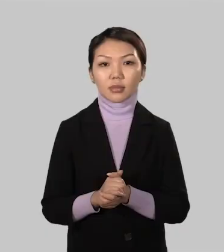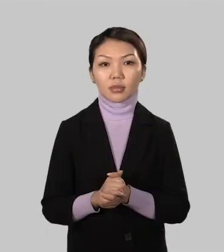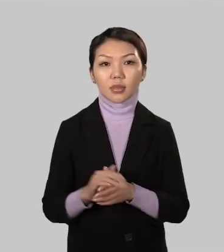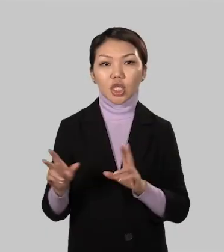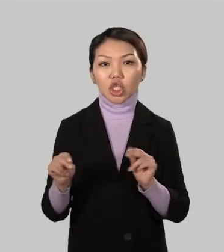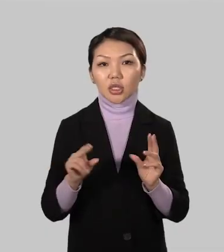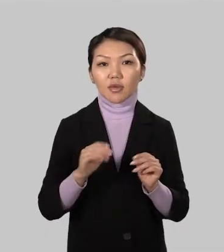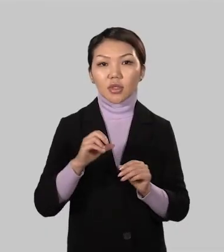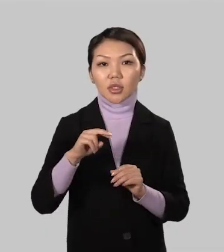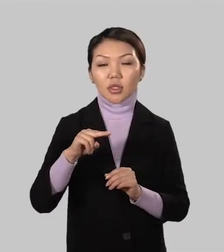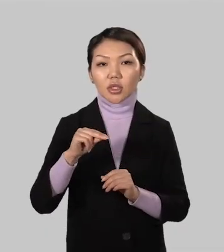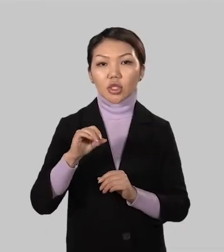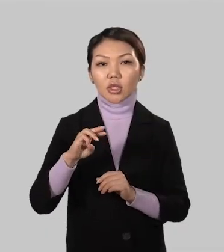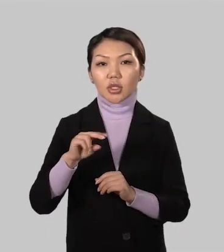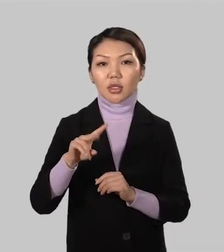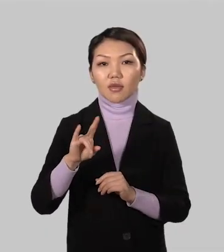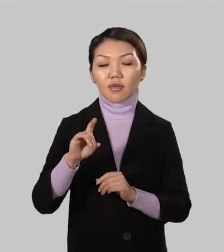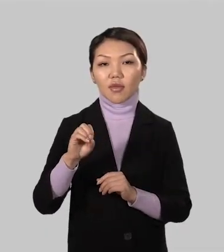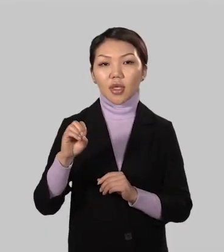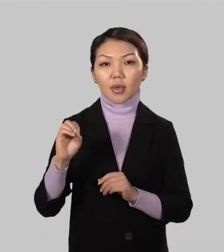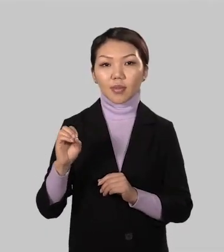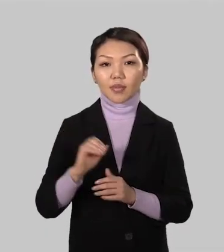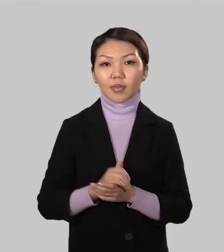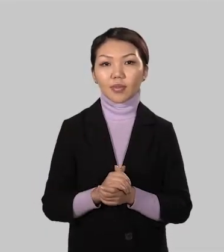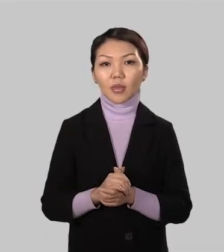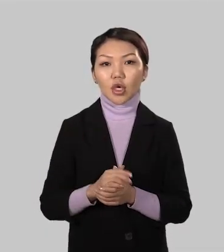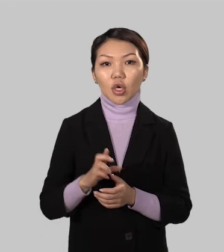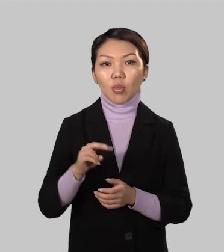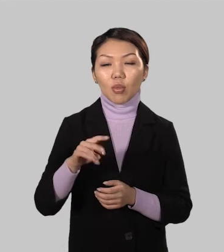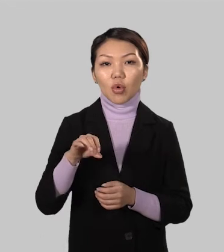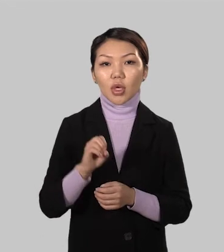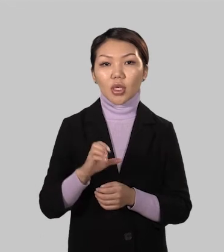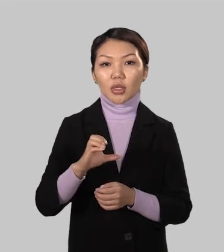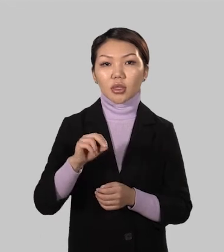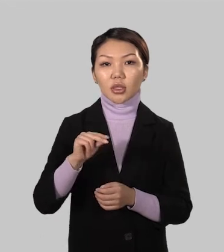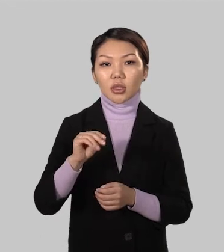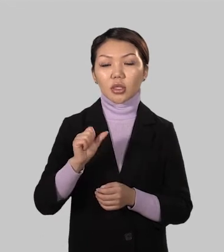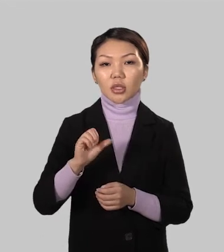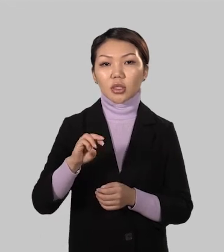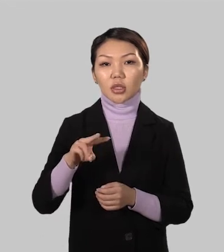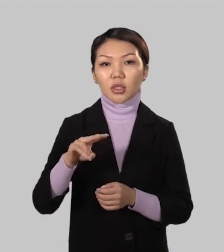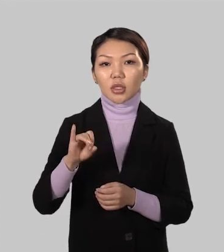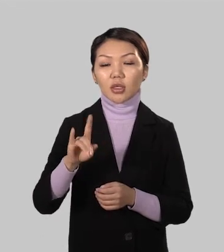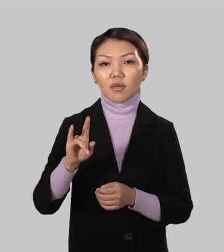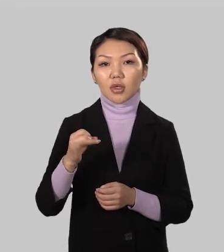счастливый счастливее более счастливый